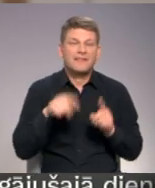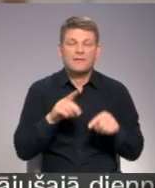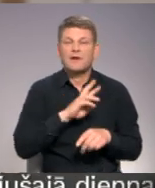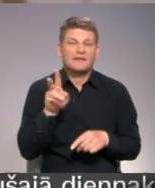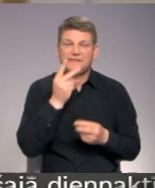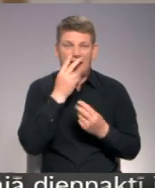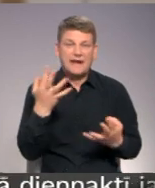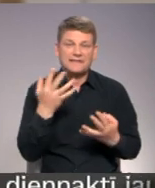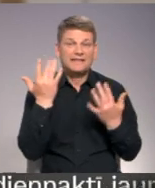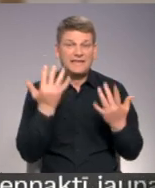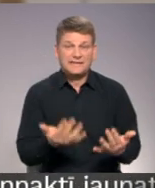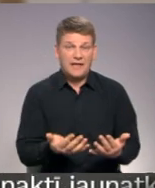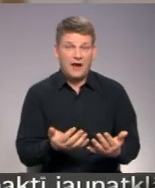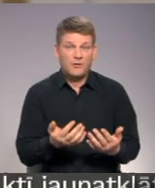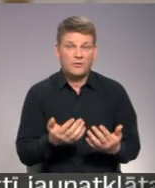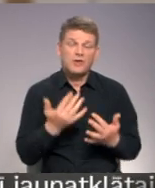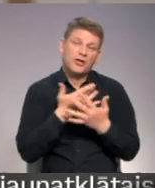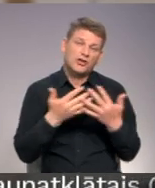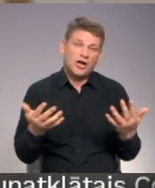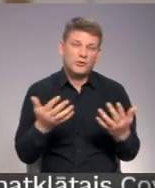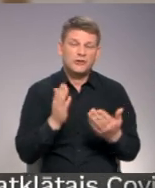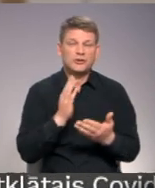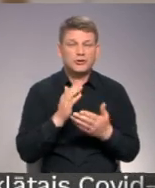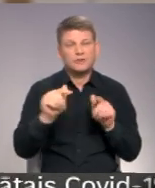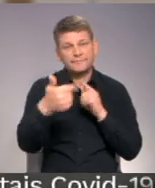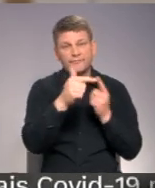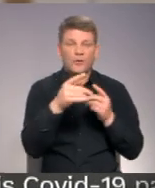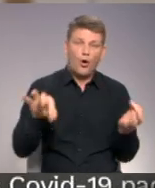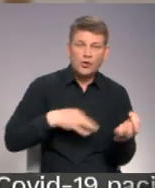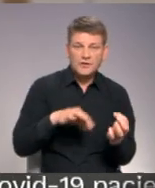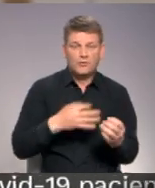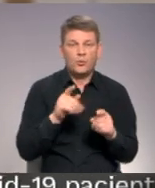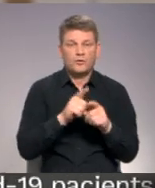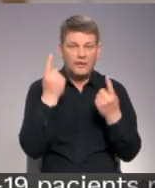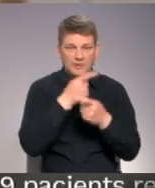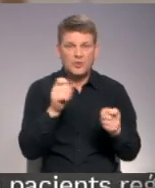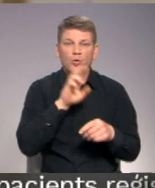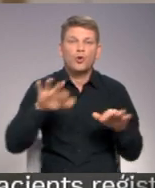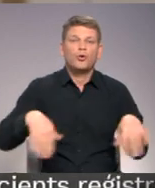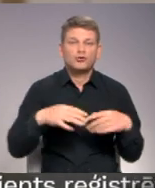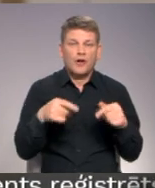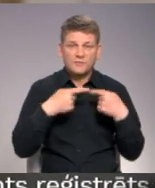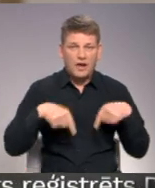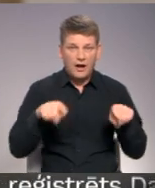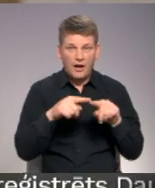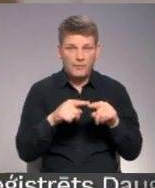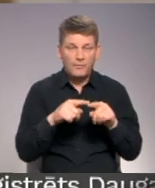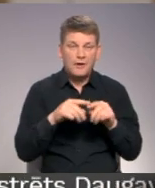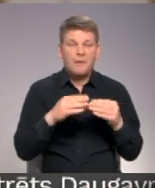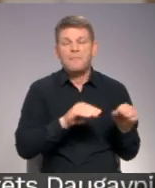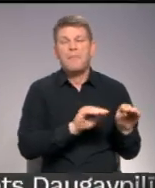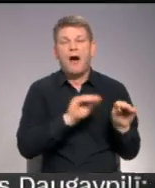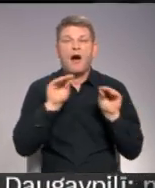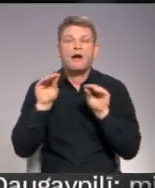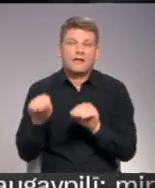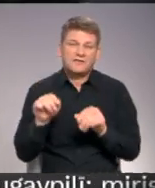neredz risinājumu dažādos tiešsaistes koncertos un translācijās no tukšām zālēm, pārnesot, teiksim,